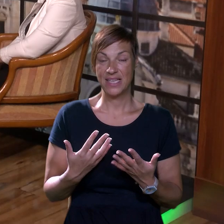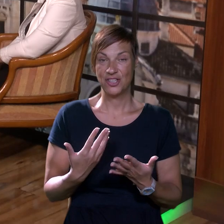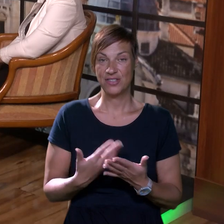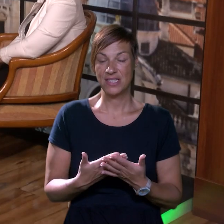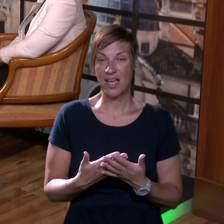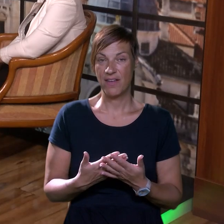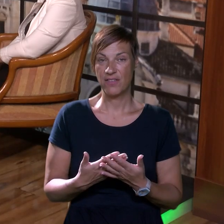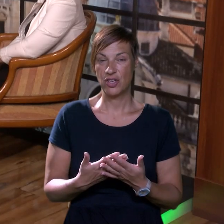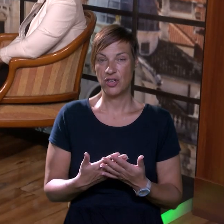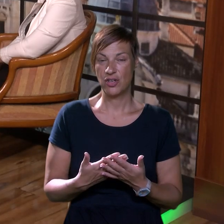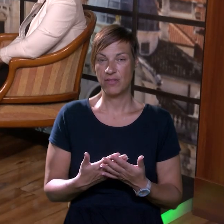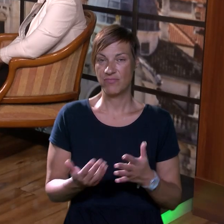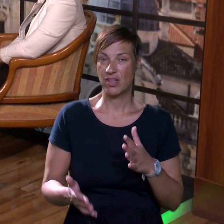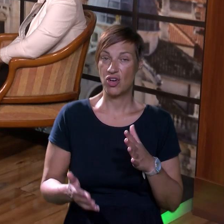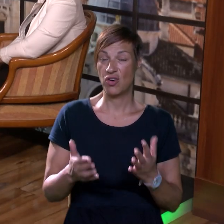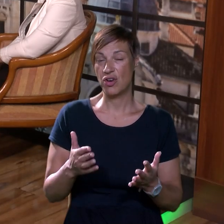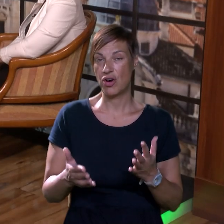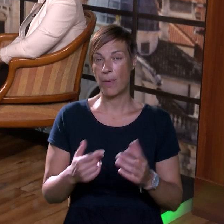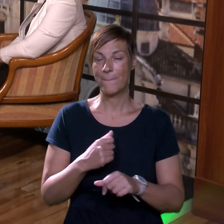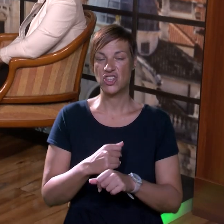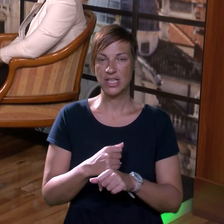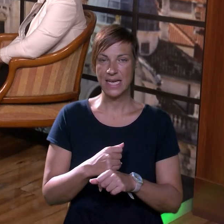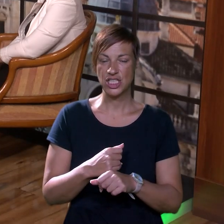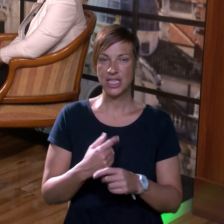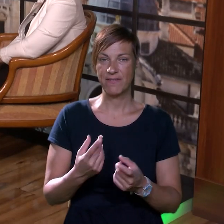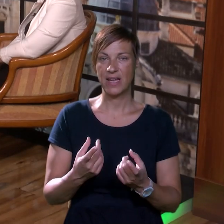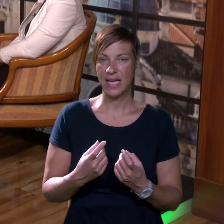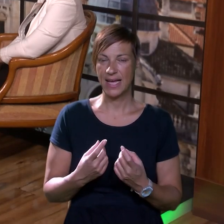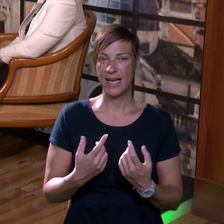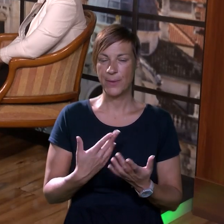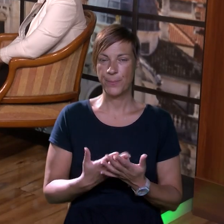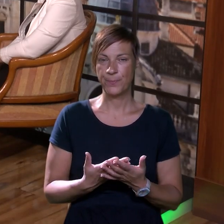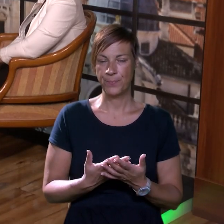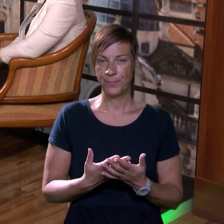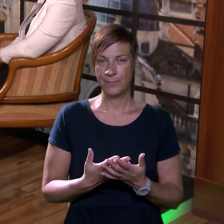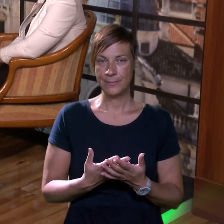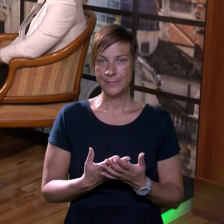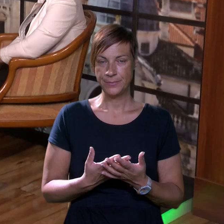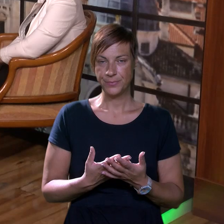onako ko robot, funkcionirala, odrađivala, ali